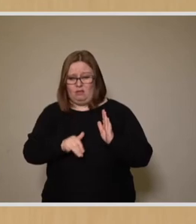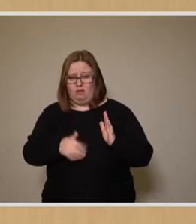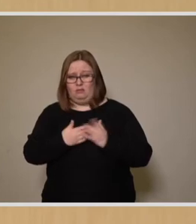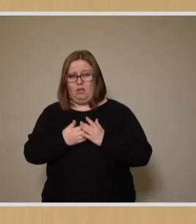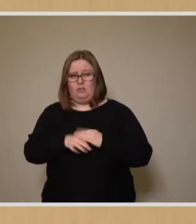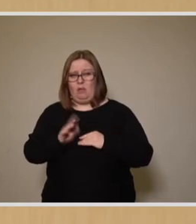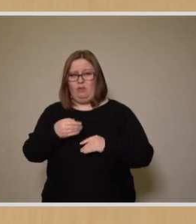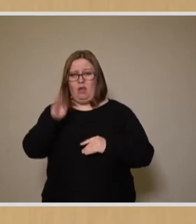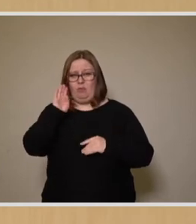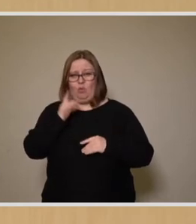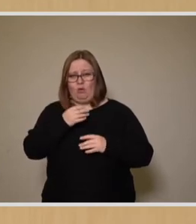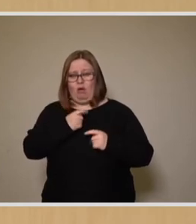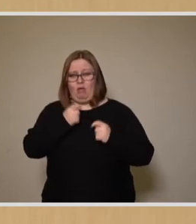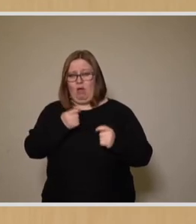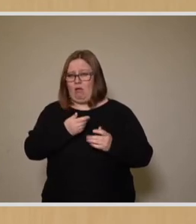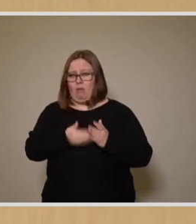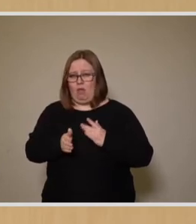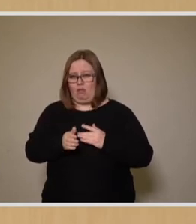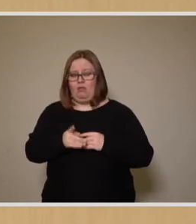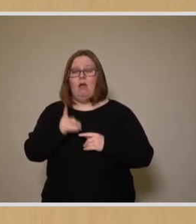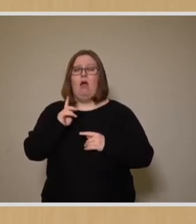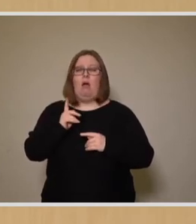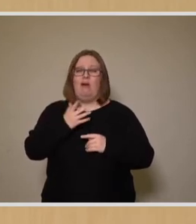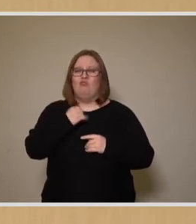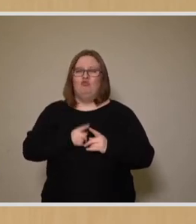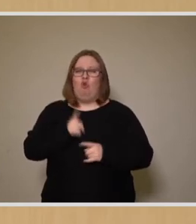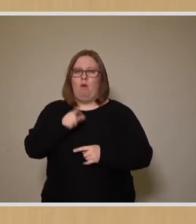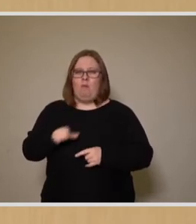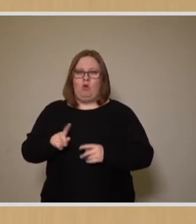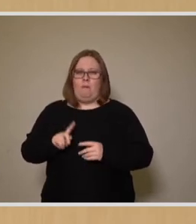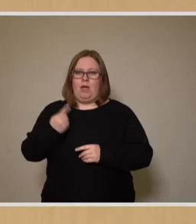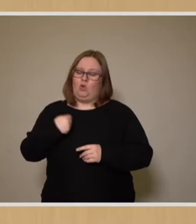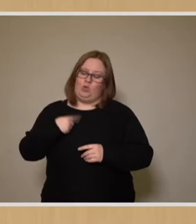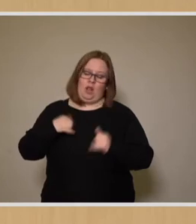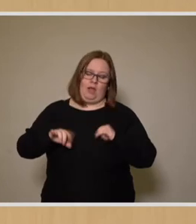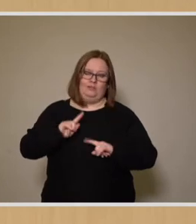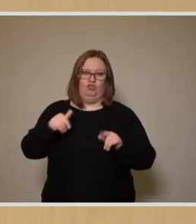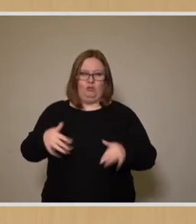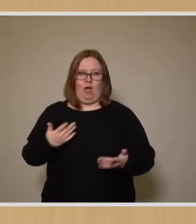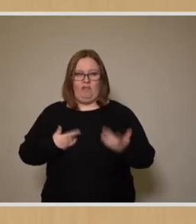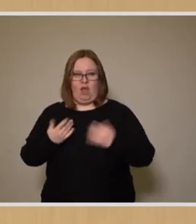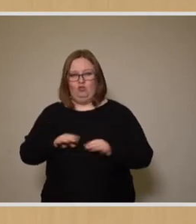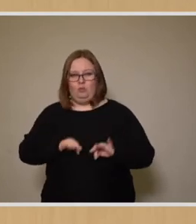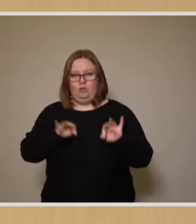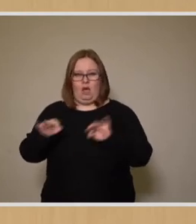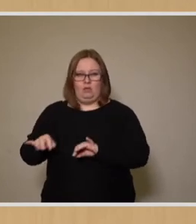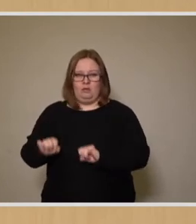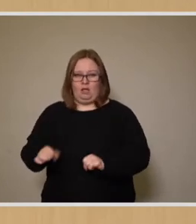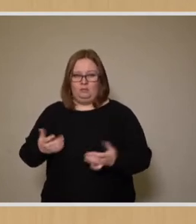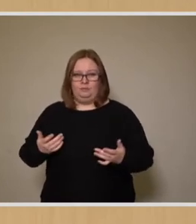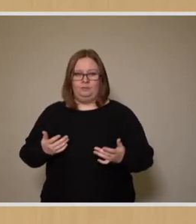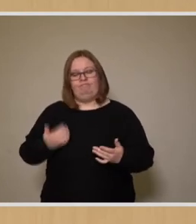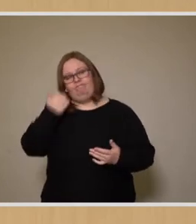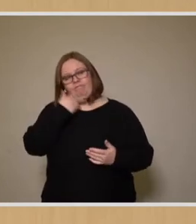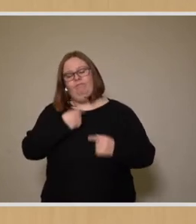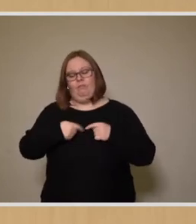auf Anhörung nicht zustimmen. Wir möchten jedoch an dieser Stelle den Oberbürgermeister, der nun leider nicht da ist, aber vielleicht kann ihm das übermittelt werden,